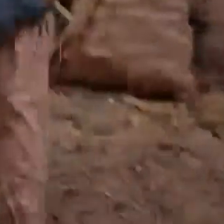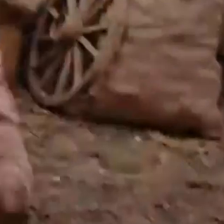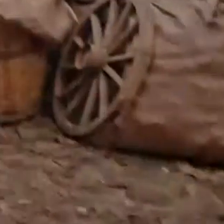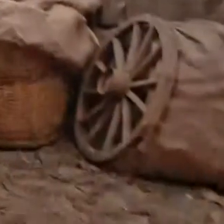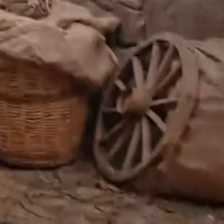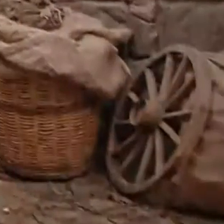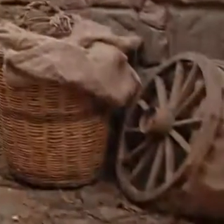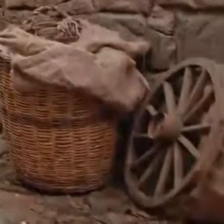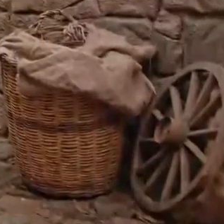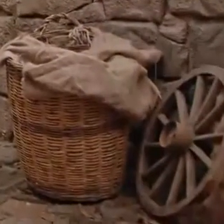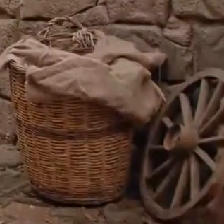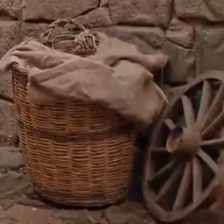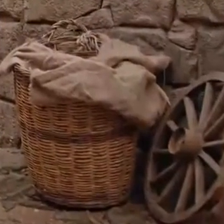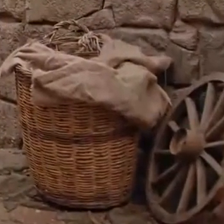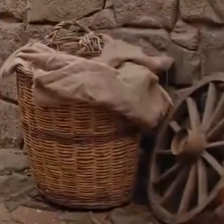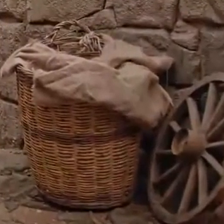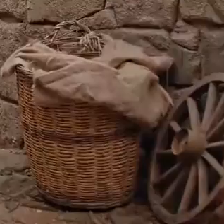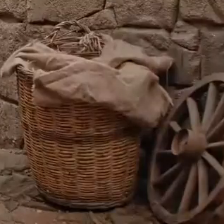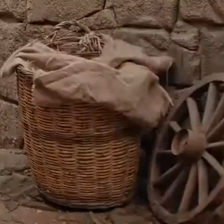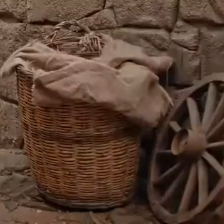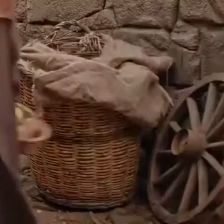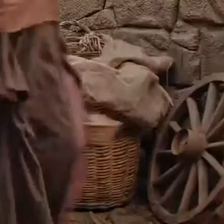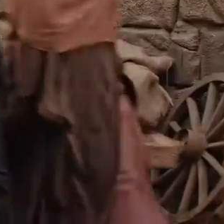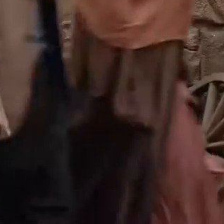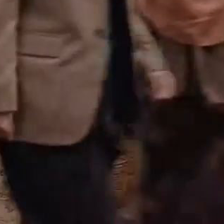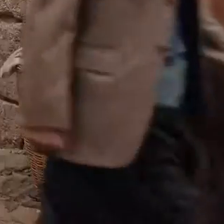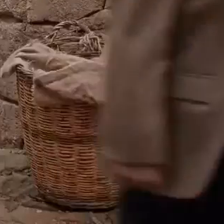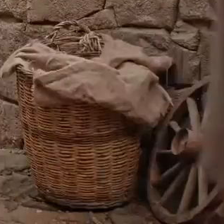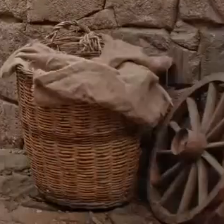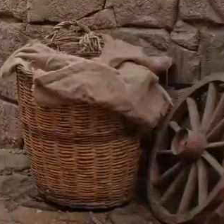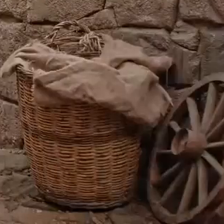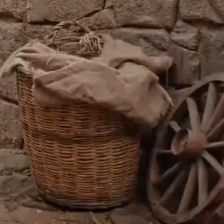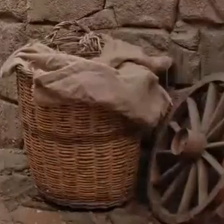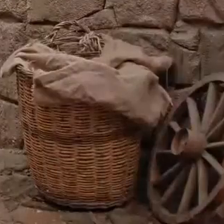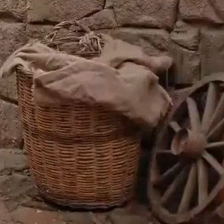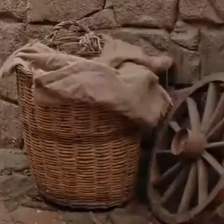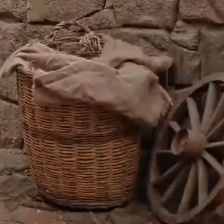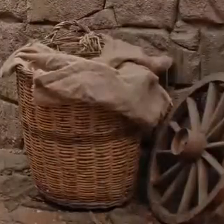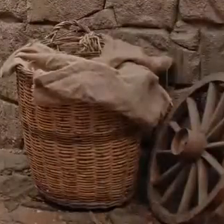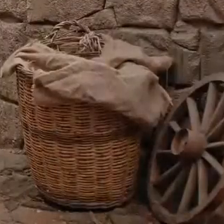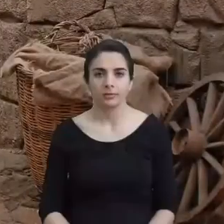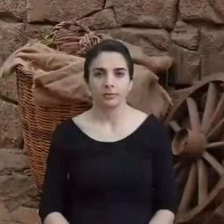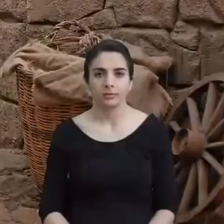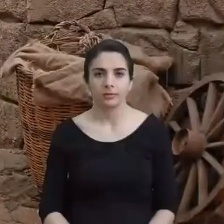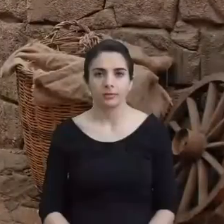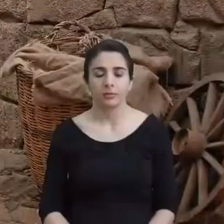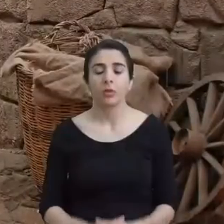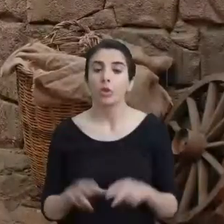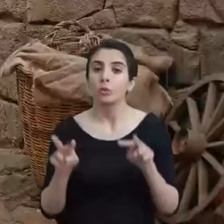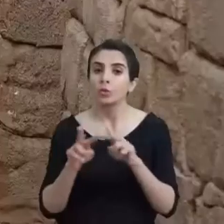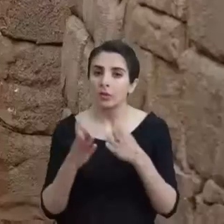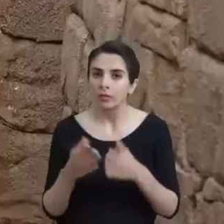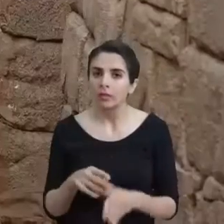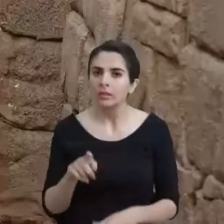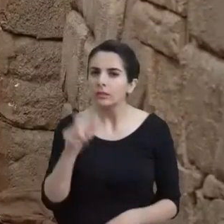Toprak çamurlu yolda bir sopanın ucundaki ahşap tekerden oyuncağını döndürerek yürüyen ufak çocuk sivri kemerli geçitten ilerlediler.